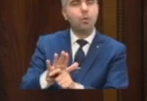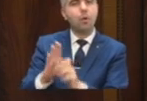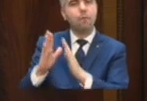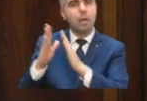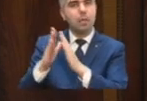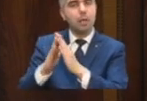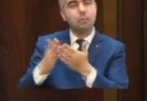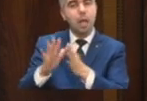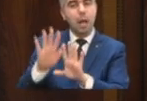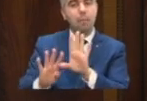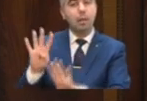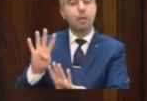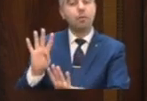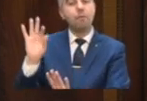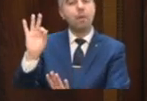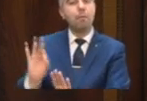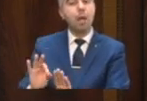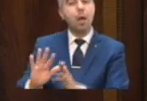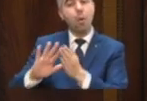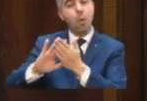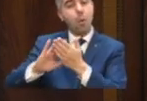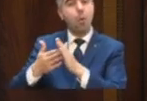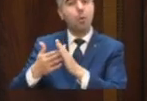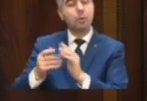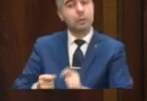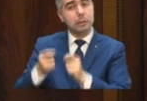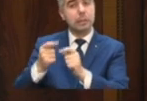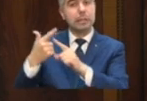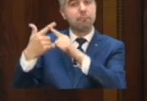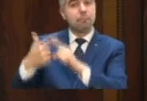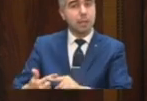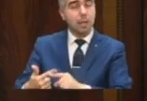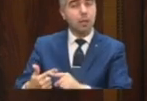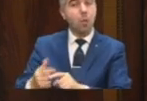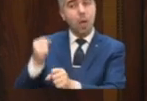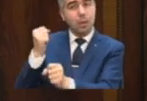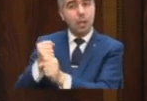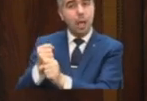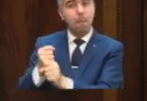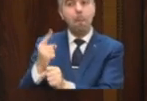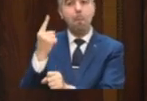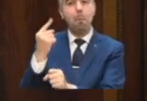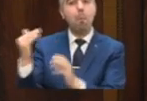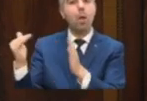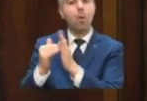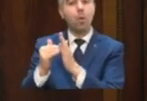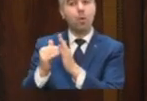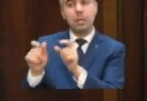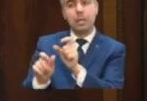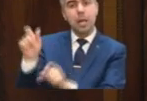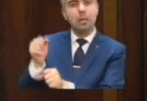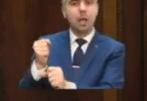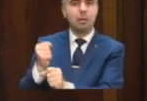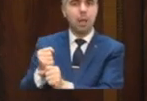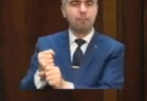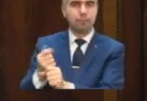من 14% من الناتج الداخلي الإجمالي ويشغل أزيد من مليون من اليد العاملة،